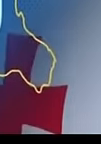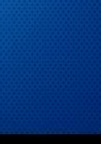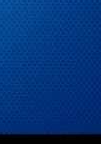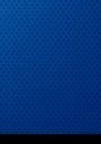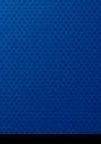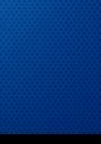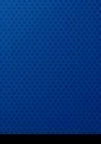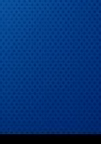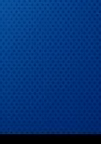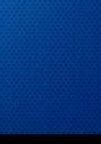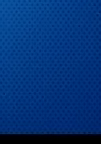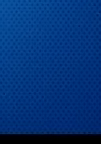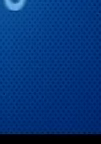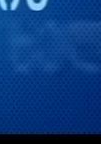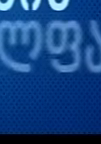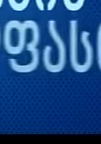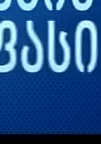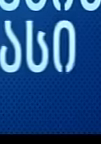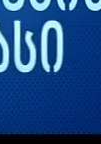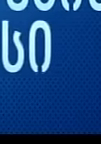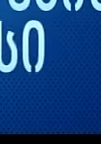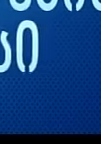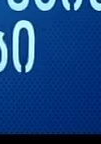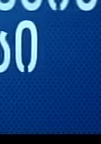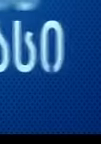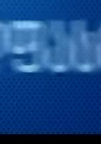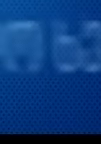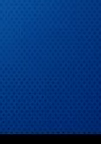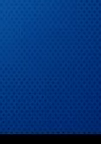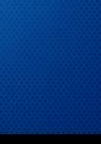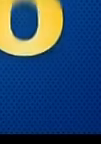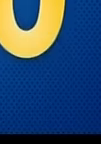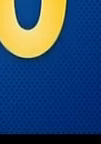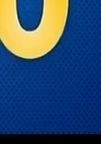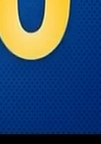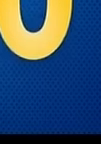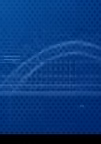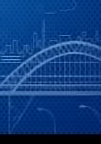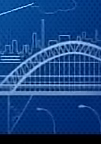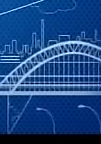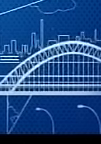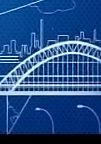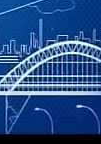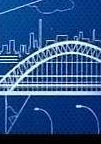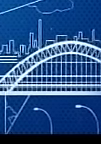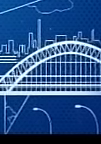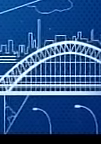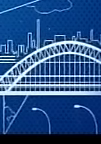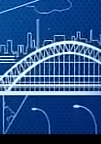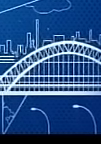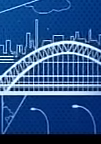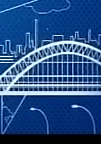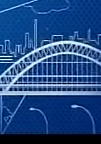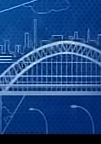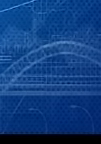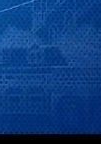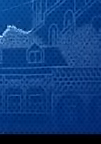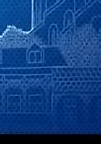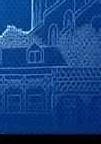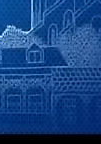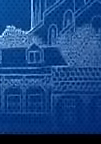აღმოიფხვრება. 2017 წლიდან სკოლის მასწავლებლების საშუალო ხელფასი გახდება 800 ლარი. სწრაფი განვითარების გზით ჩვენ